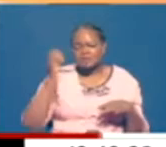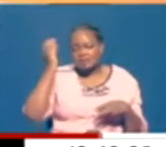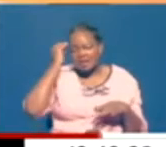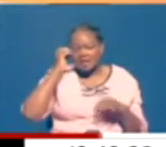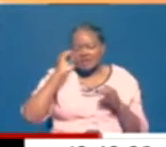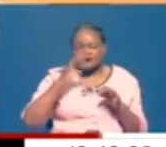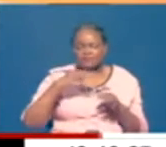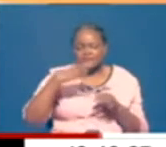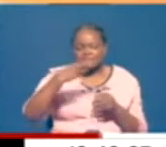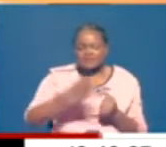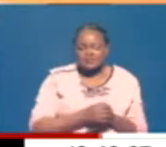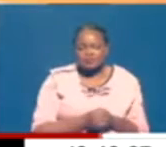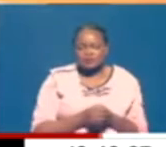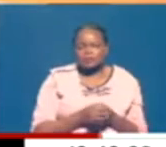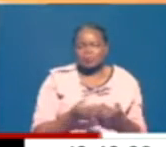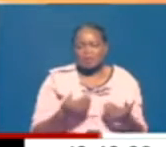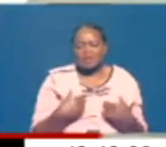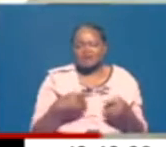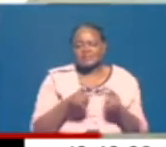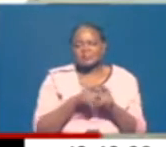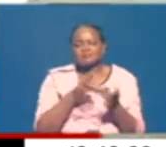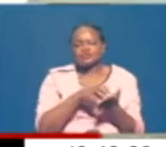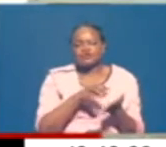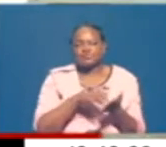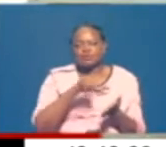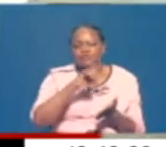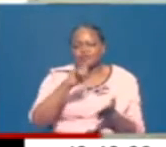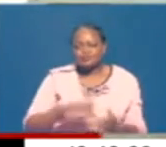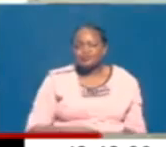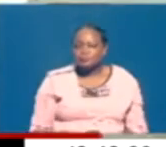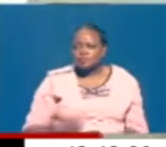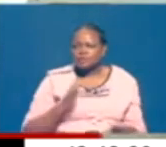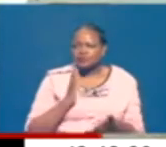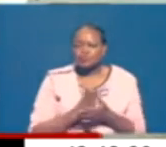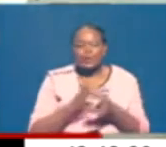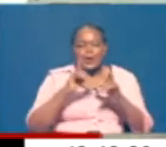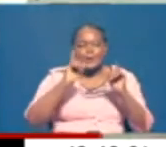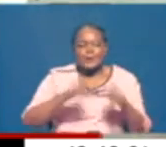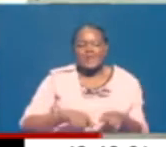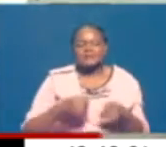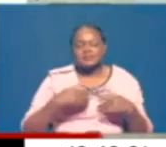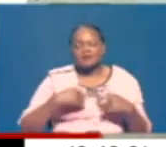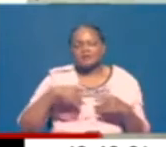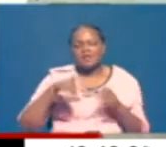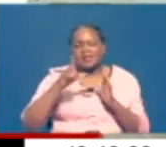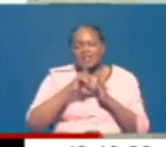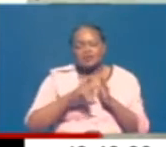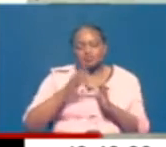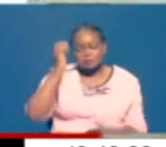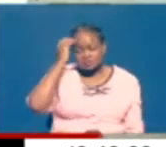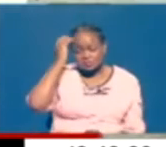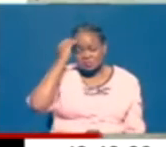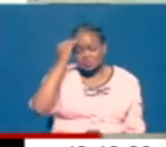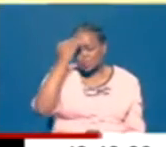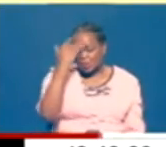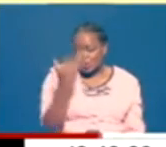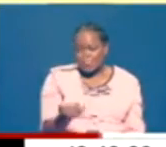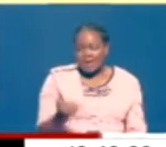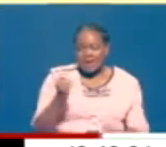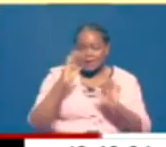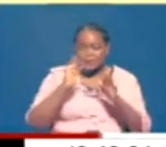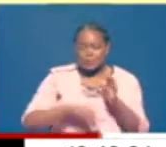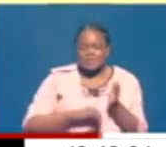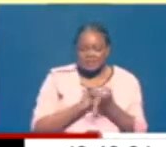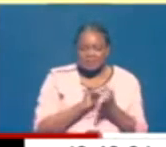za usoni tutajikuta mahala kama hapa? Ni kweli lazima kuwe na lessons learned. Mm-hmm. Na muhimu ni